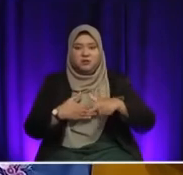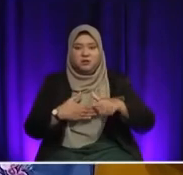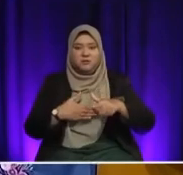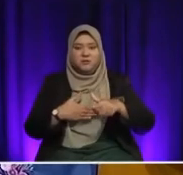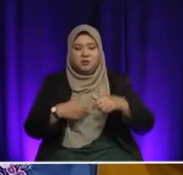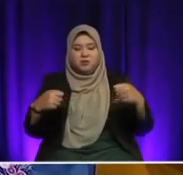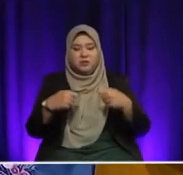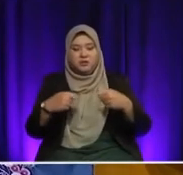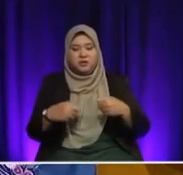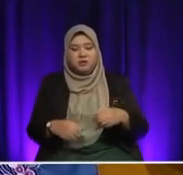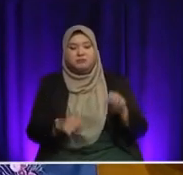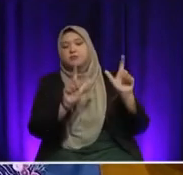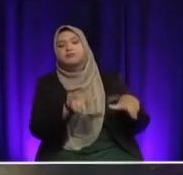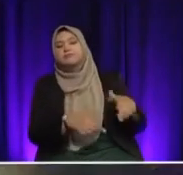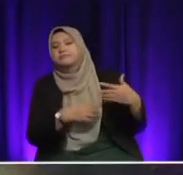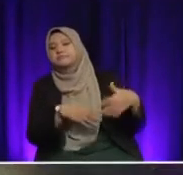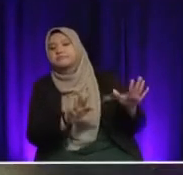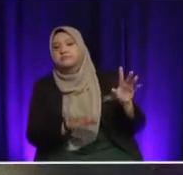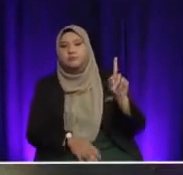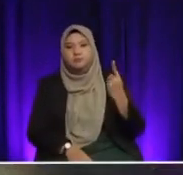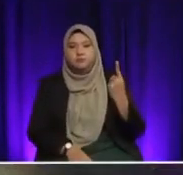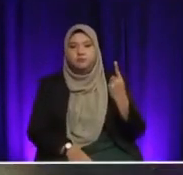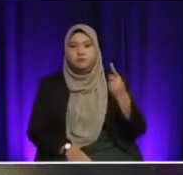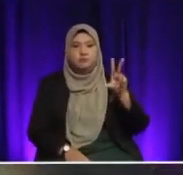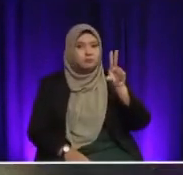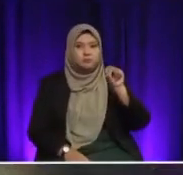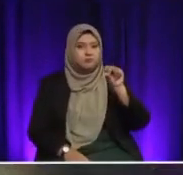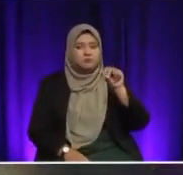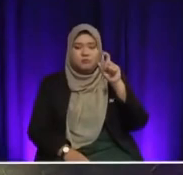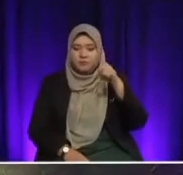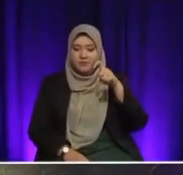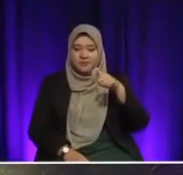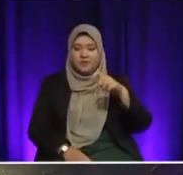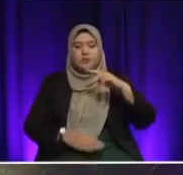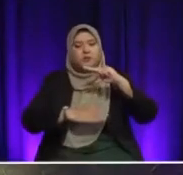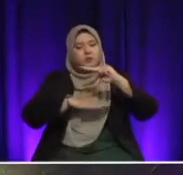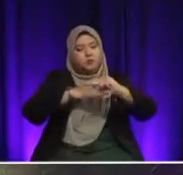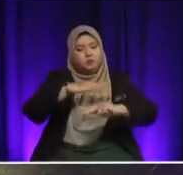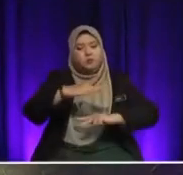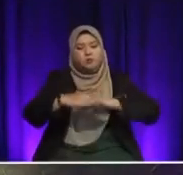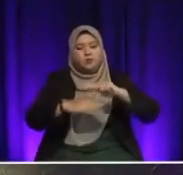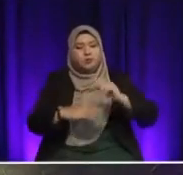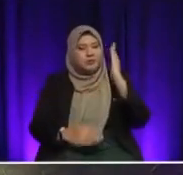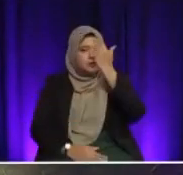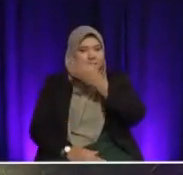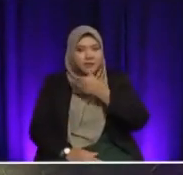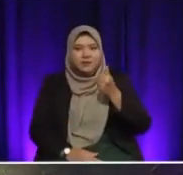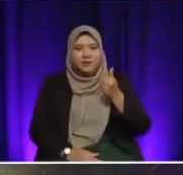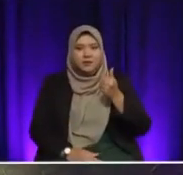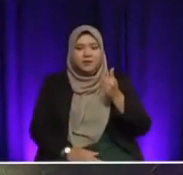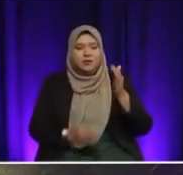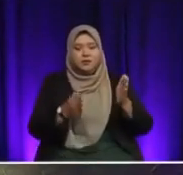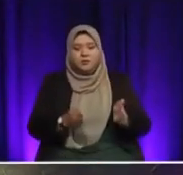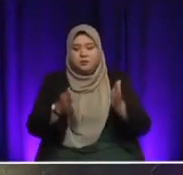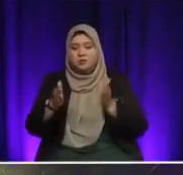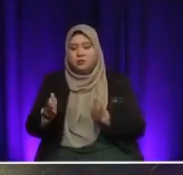Kalau tak, nanti semua orang bawa sudu, bawa gula macam ni je. Baik. Beli gula. Ataupun kena bawa bekas sendiri. Itu pun bungkus juga kalau bawa bekas sendiri pun.